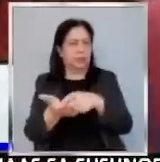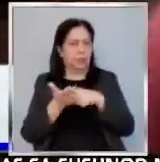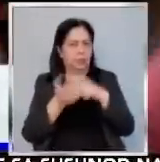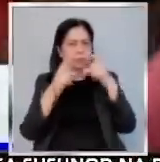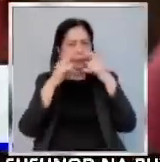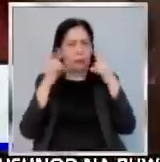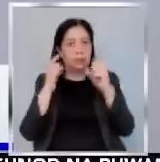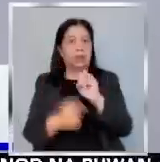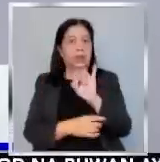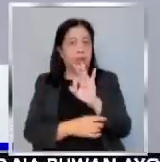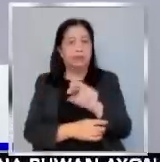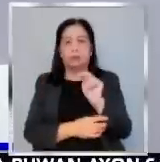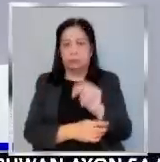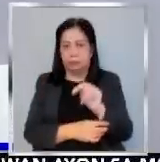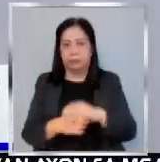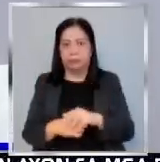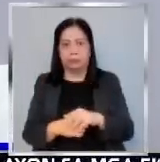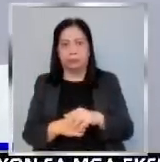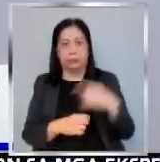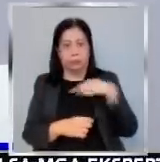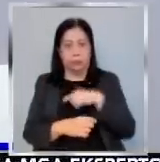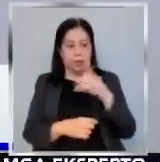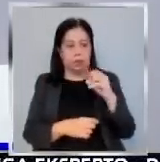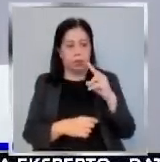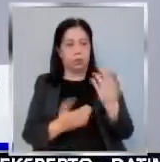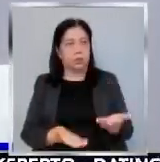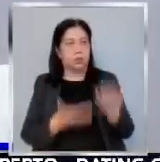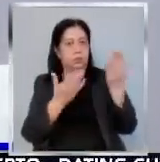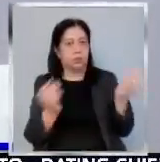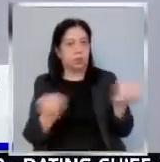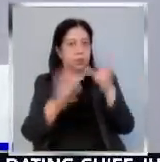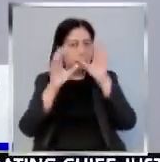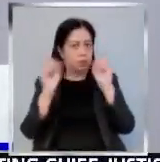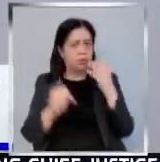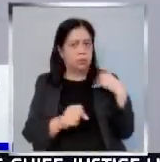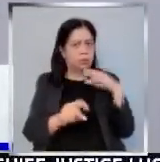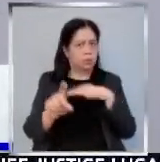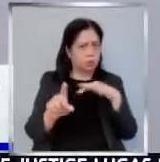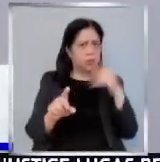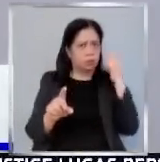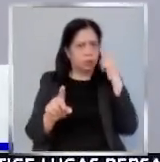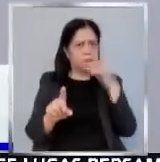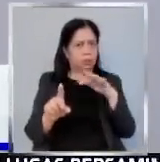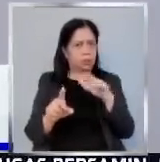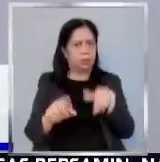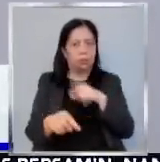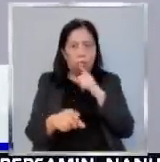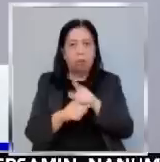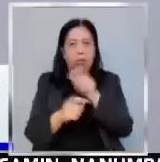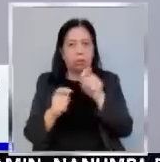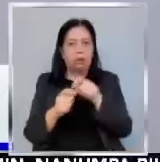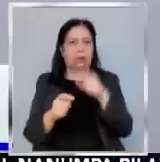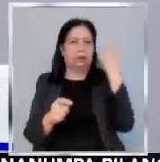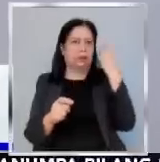kung kinakailangan. DOH to recommend to the Office of the President, pag nakita po natin na specific to this